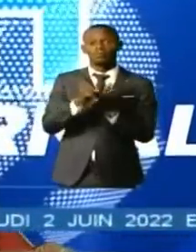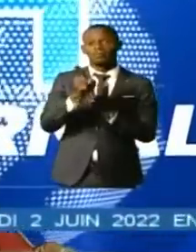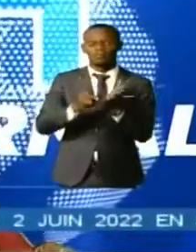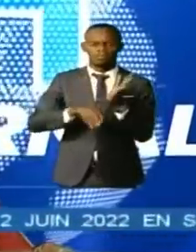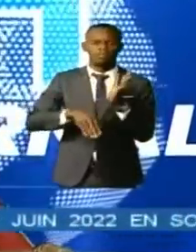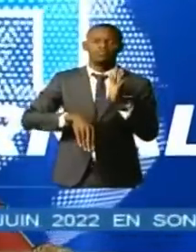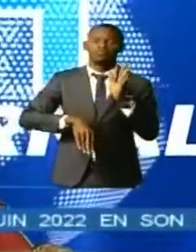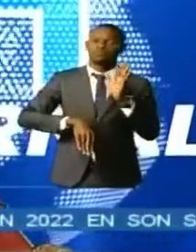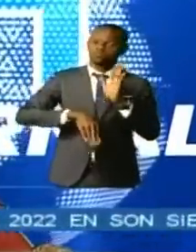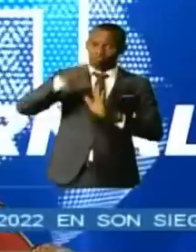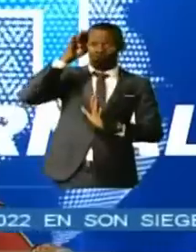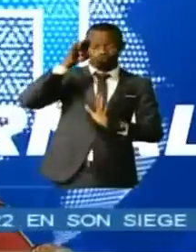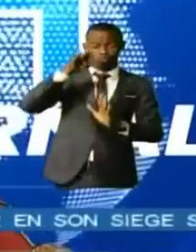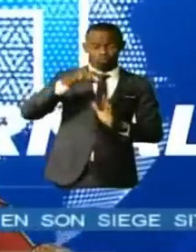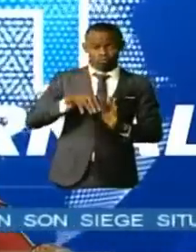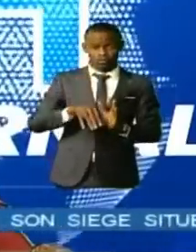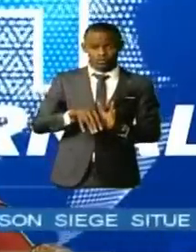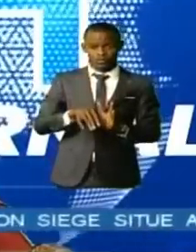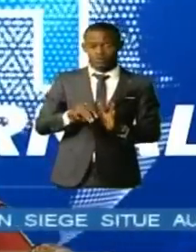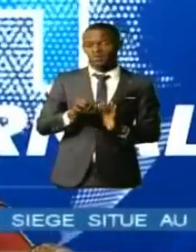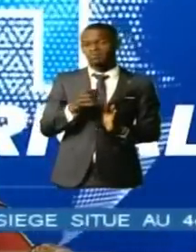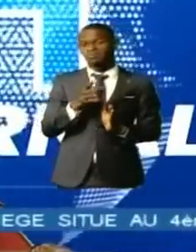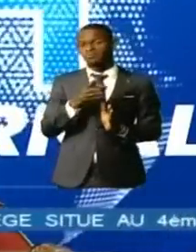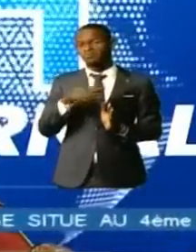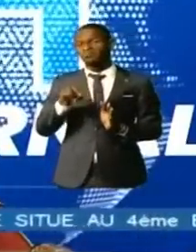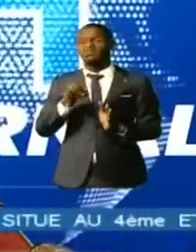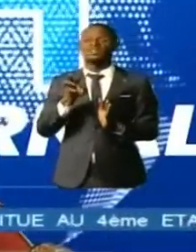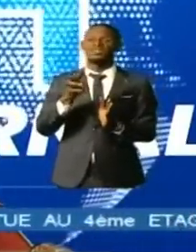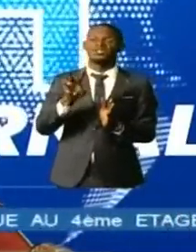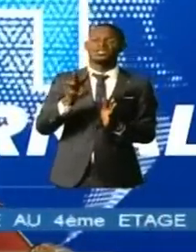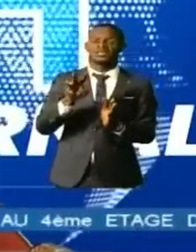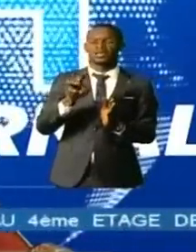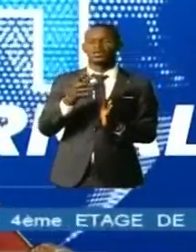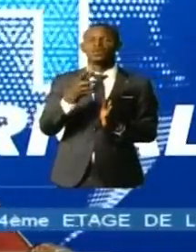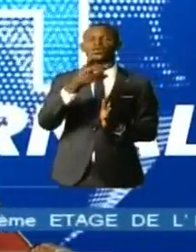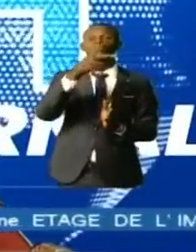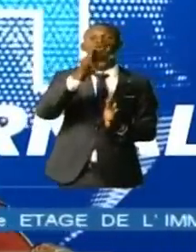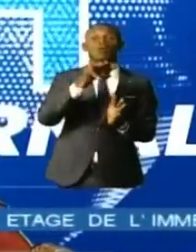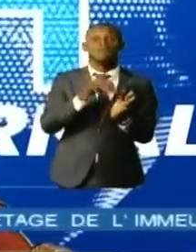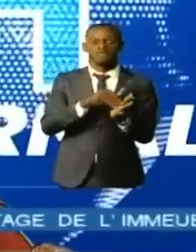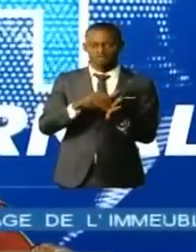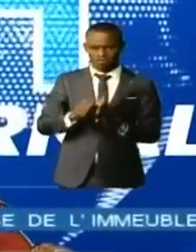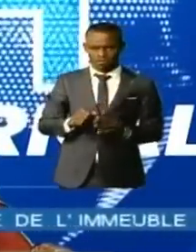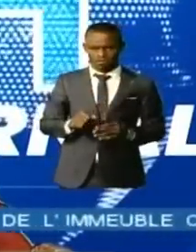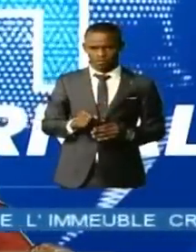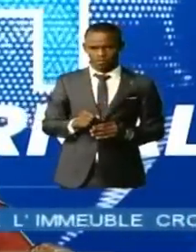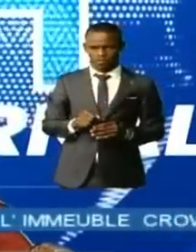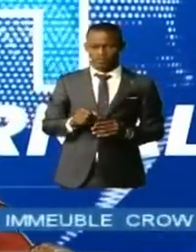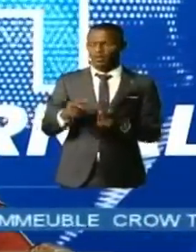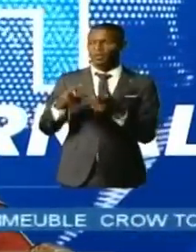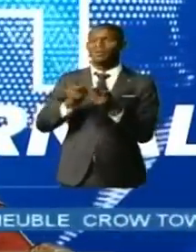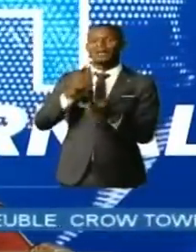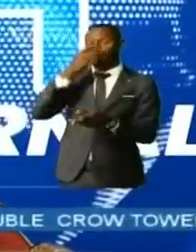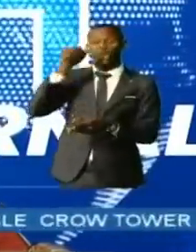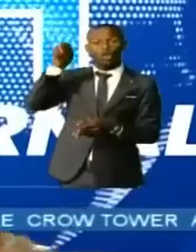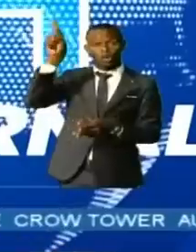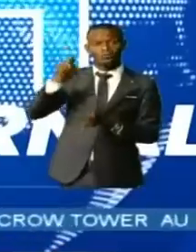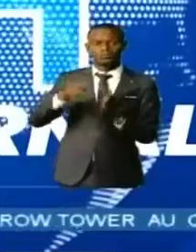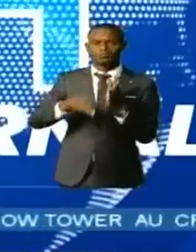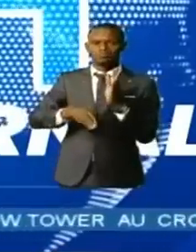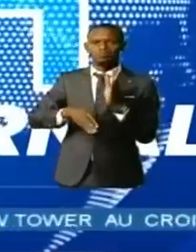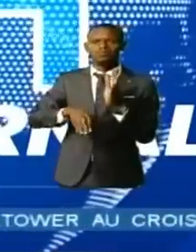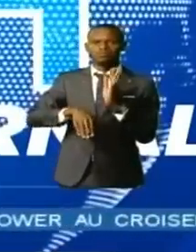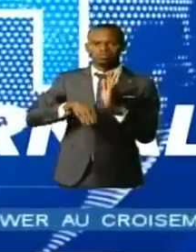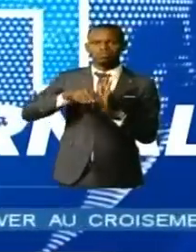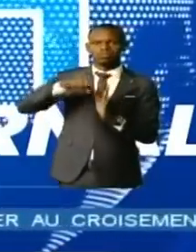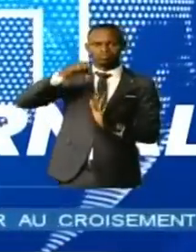l'Ituri. Il est passé de 1 600 à 3 000 francs congolais. Les opérateurs économiques de cette partie du pays plaident pour l'implication du